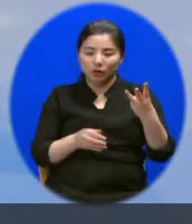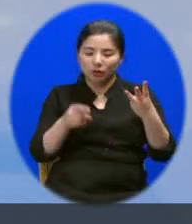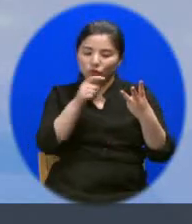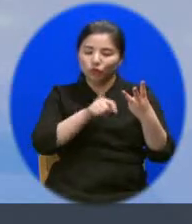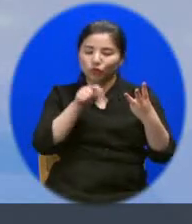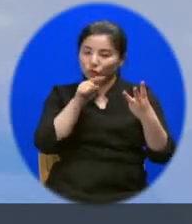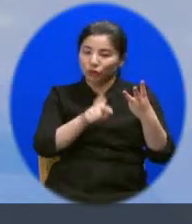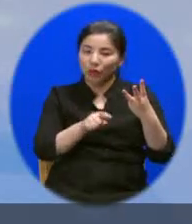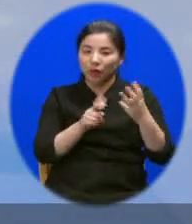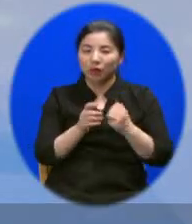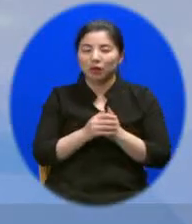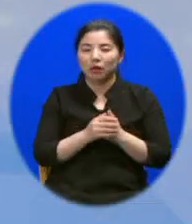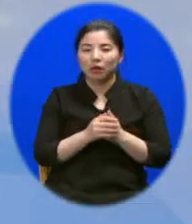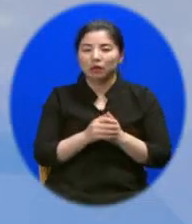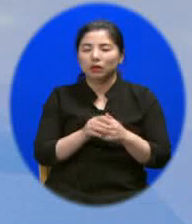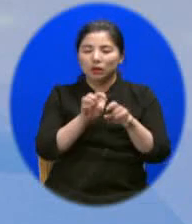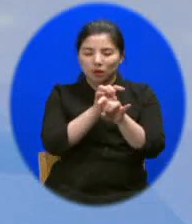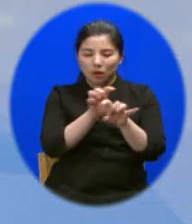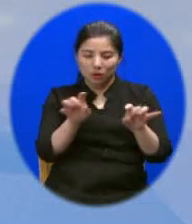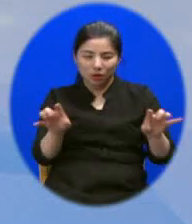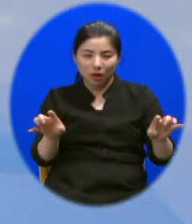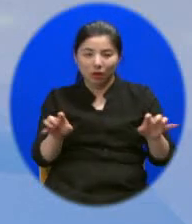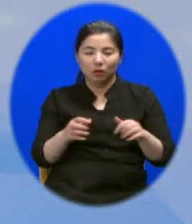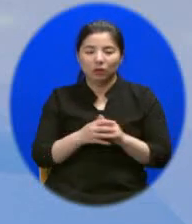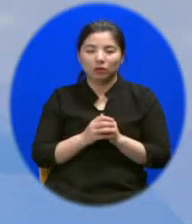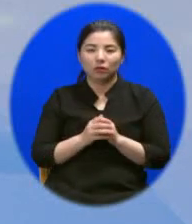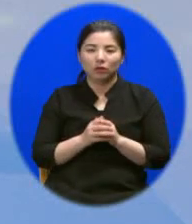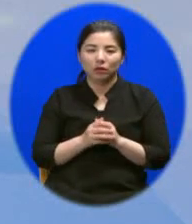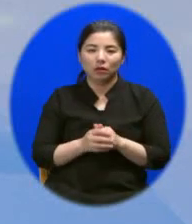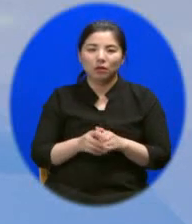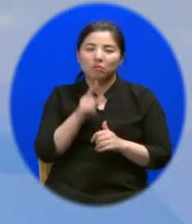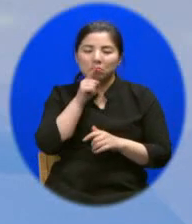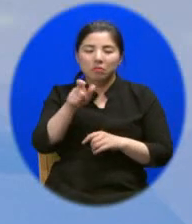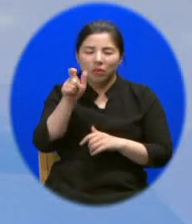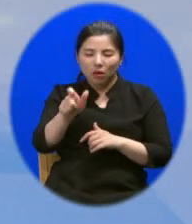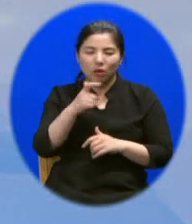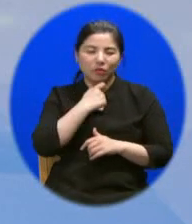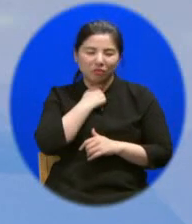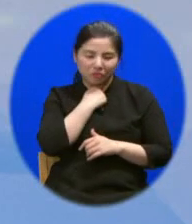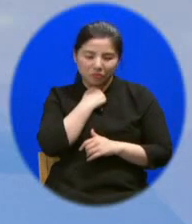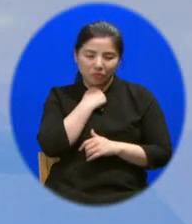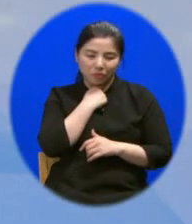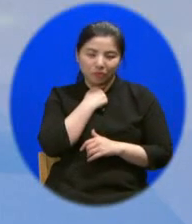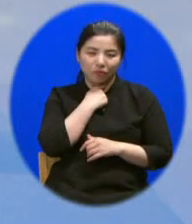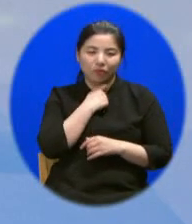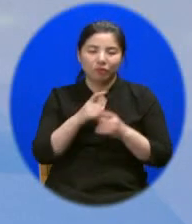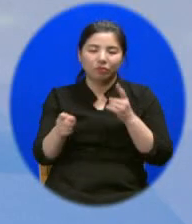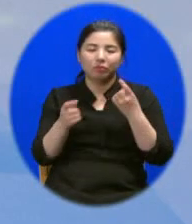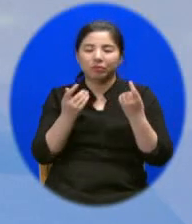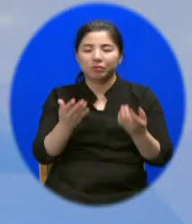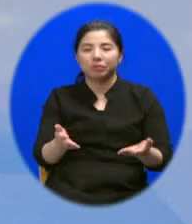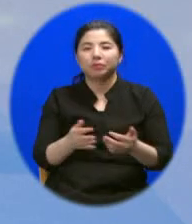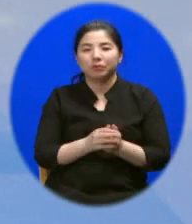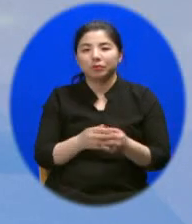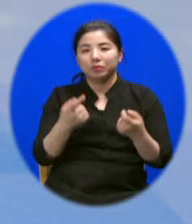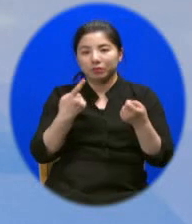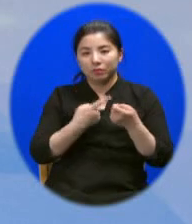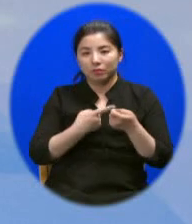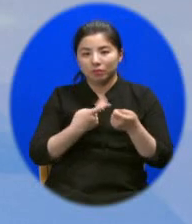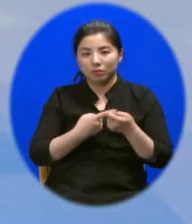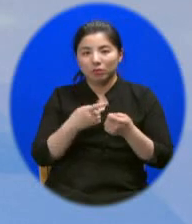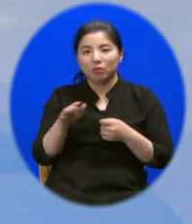중에 각각 강조 드리고 싶은 것을 말씀드리고자 합니다 첫째는